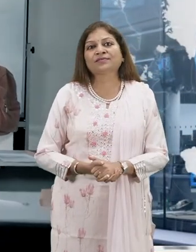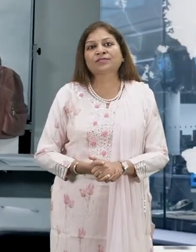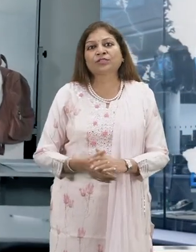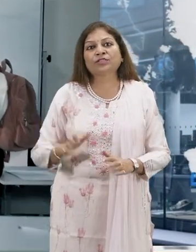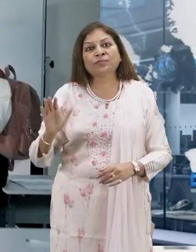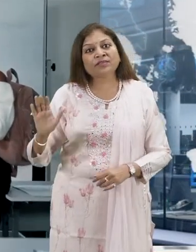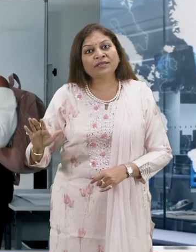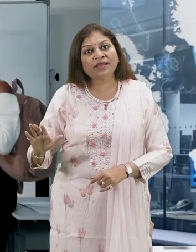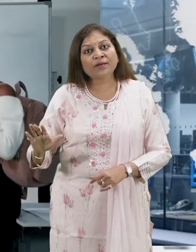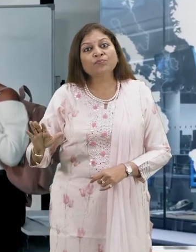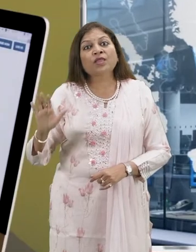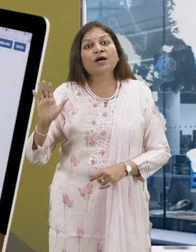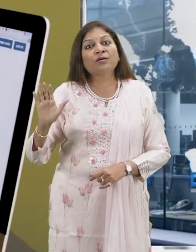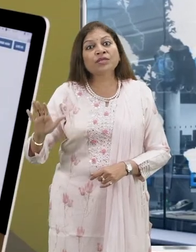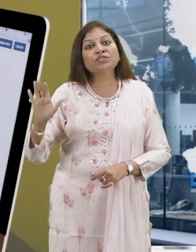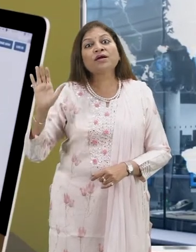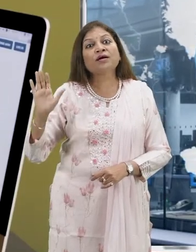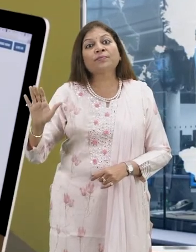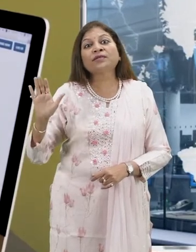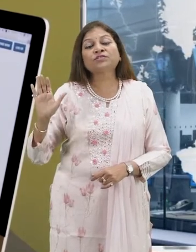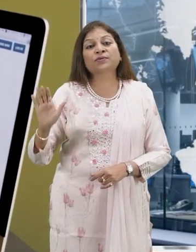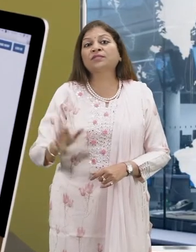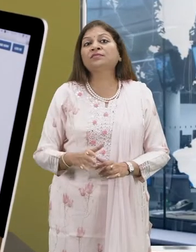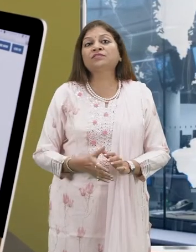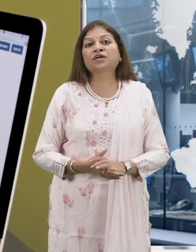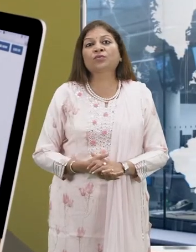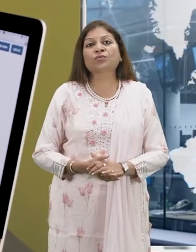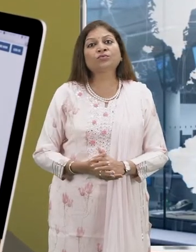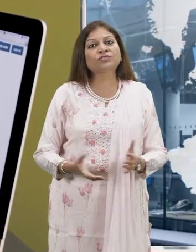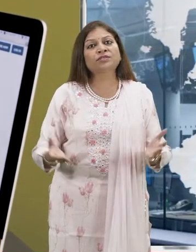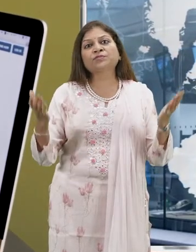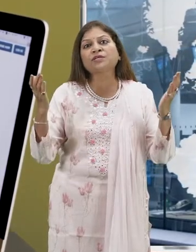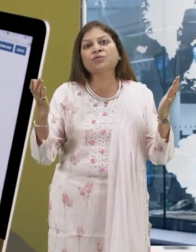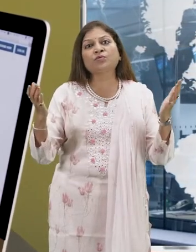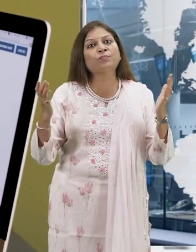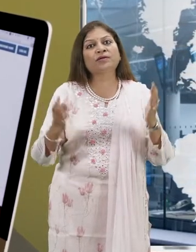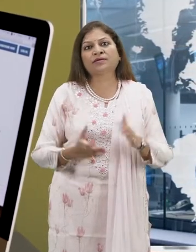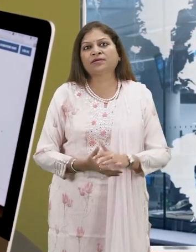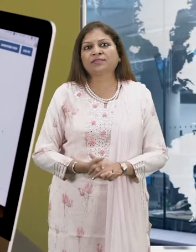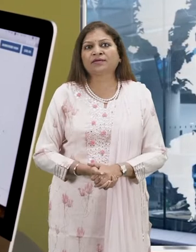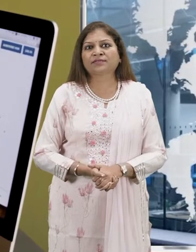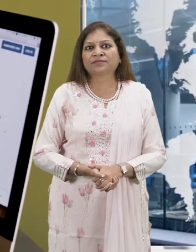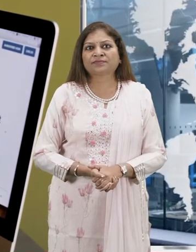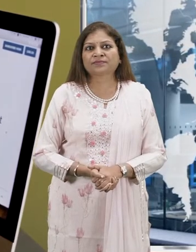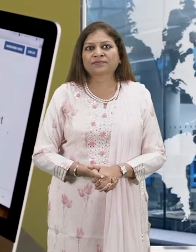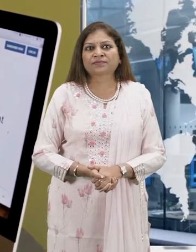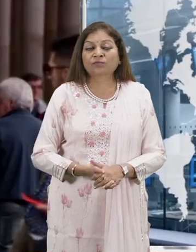तक दिमित्री ने हमेशा अपने स्वतंत्र विचारों को सबसे ऊपर रखना